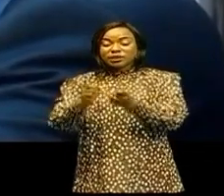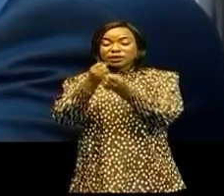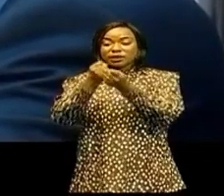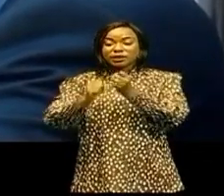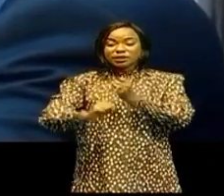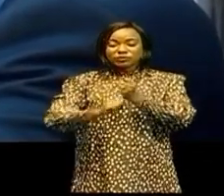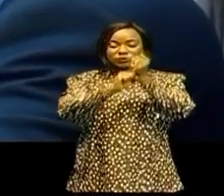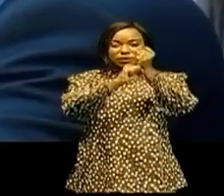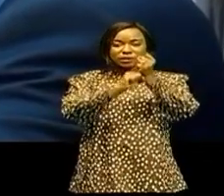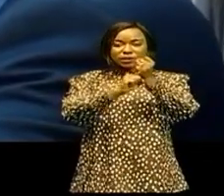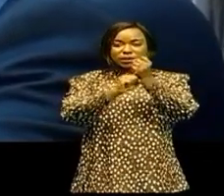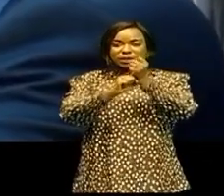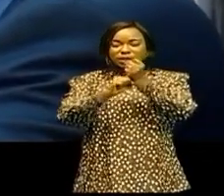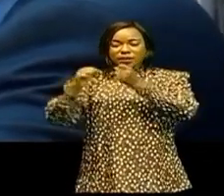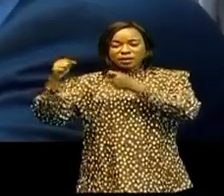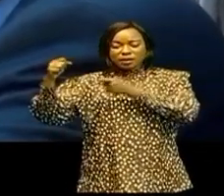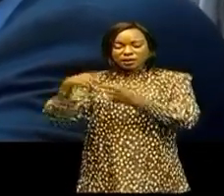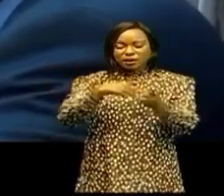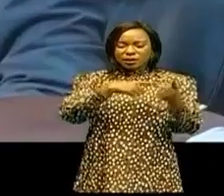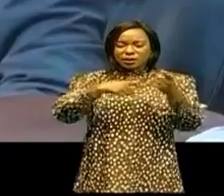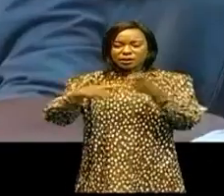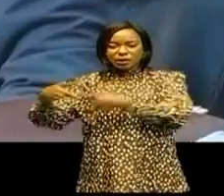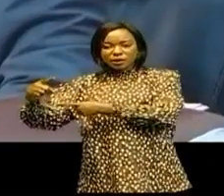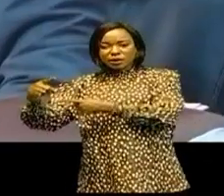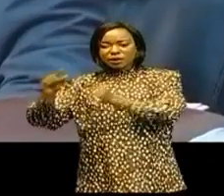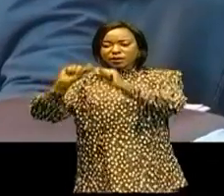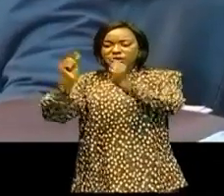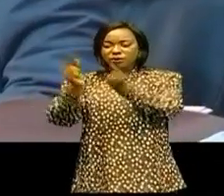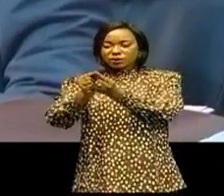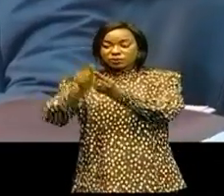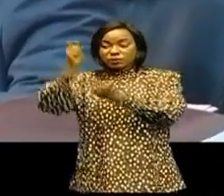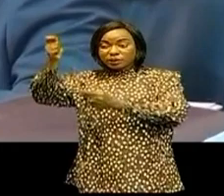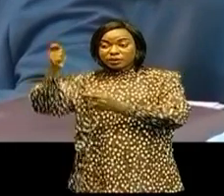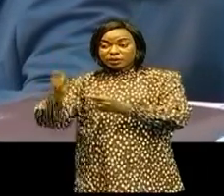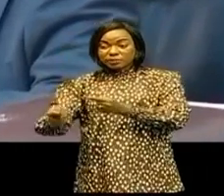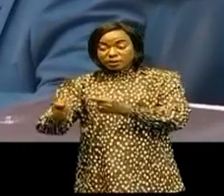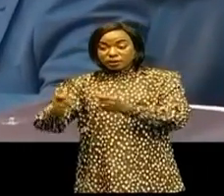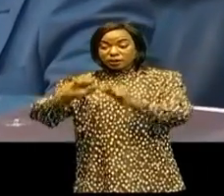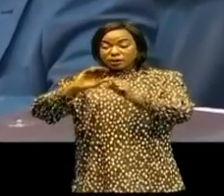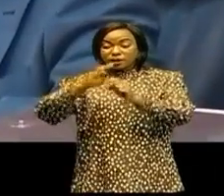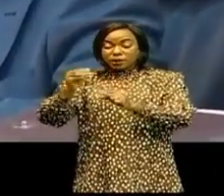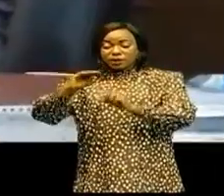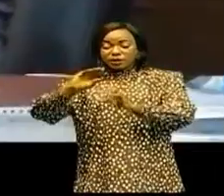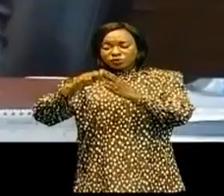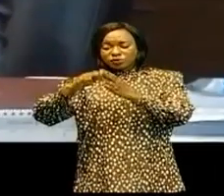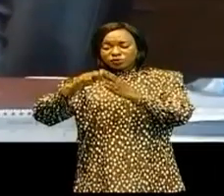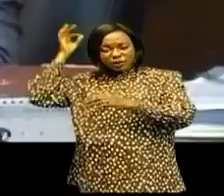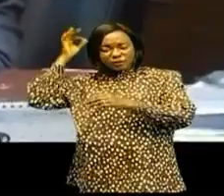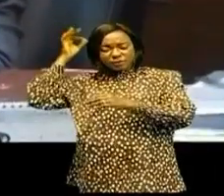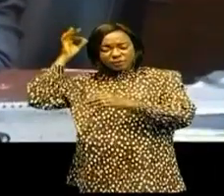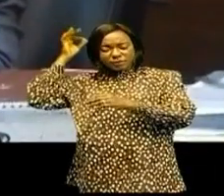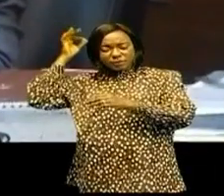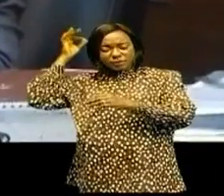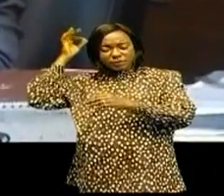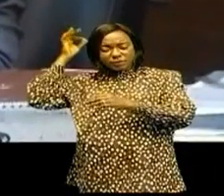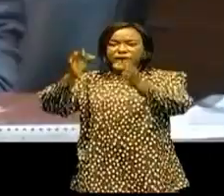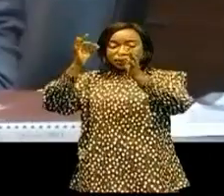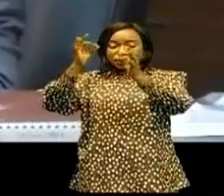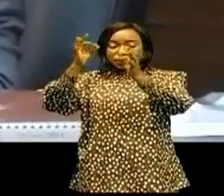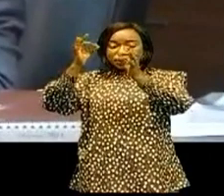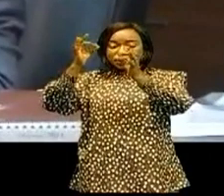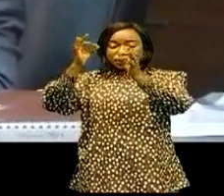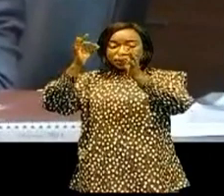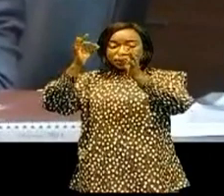la pression militaire sur les groupes armés et les forces négatives demeure constante, en dépit de quelques